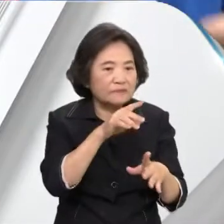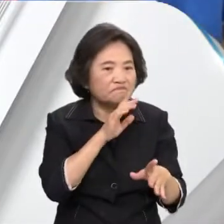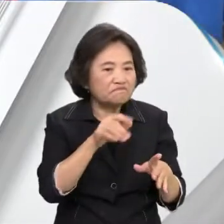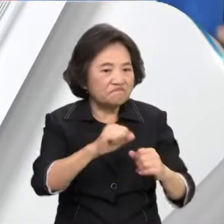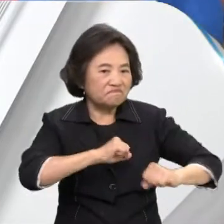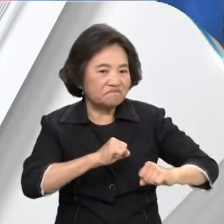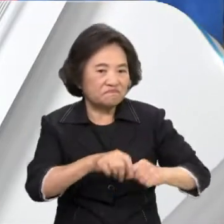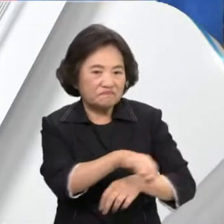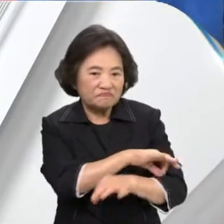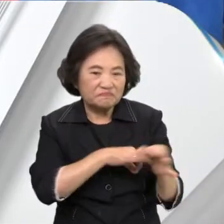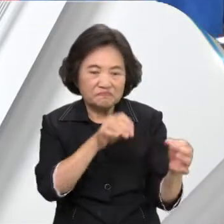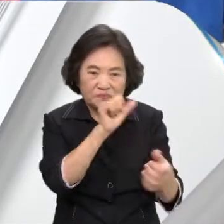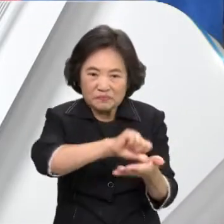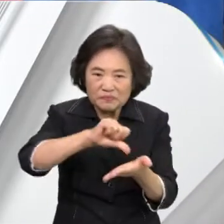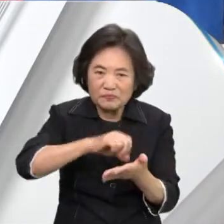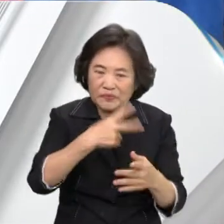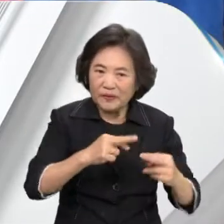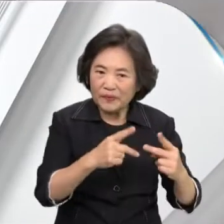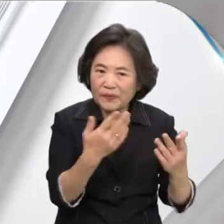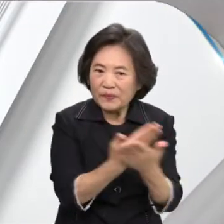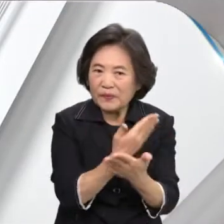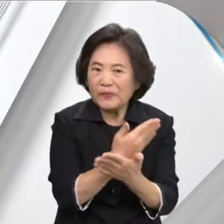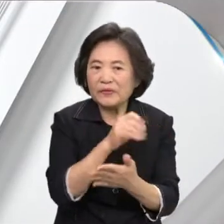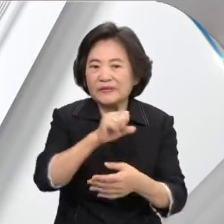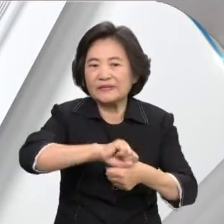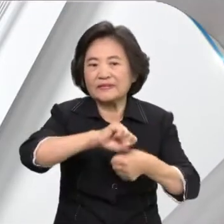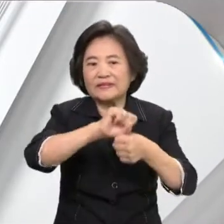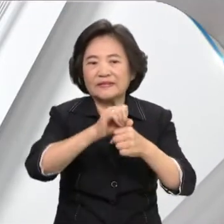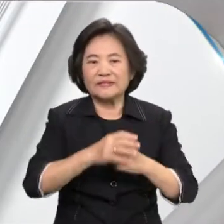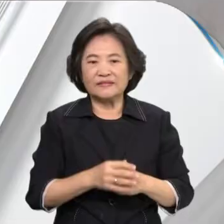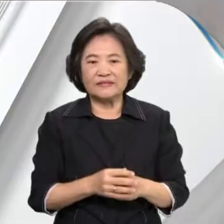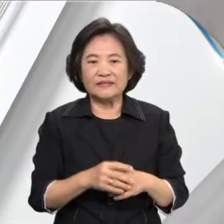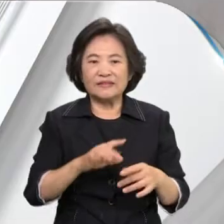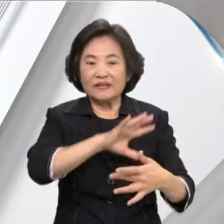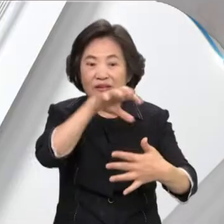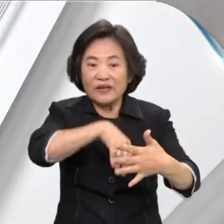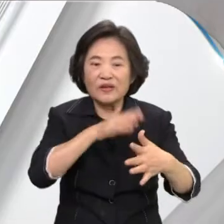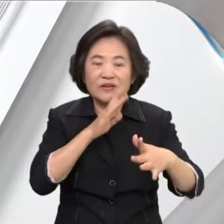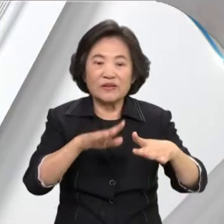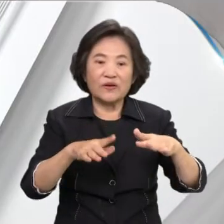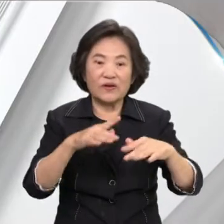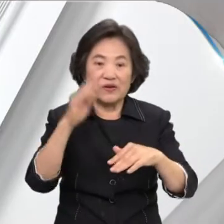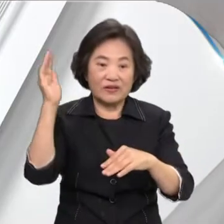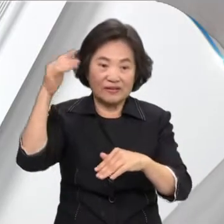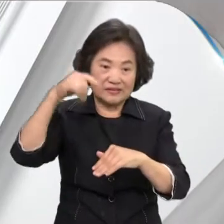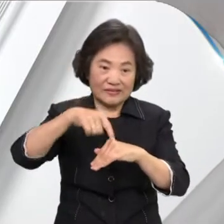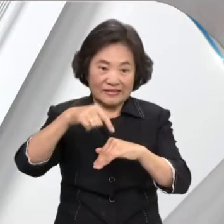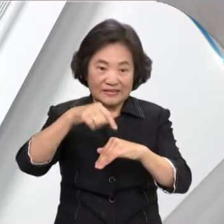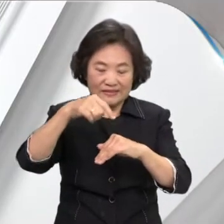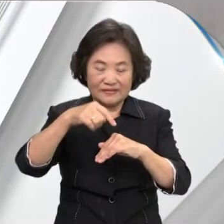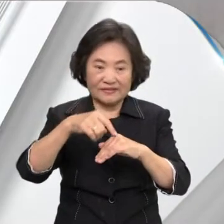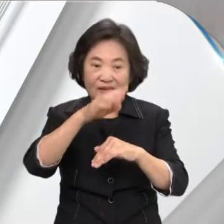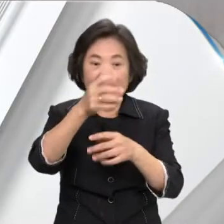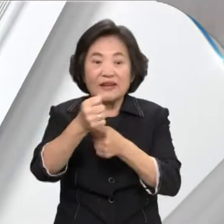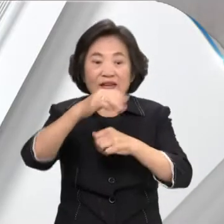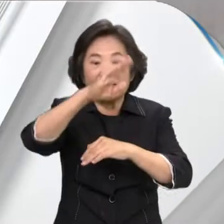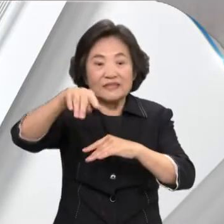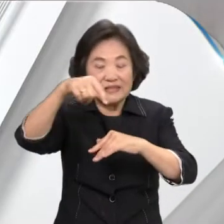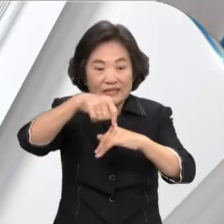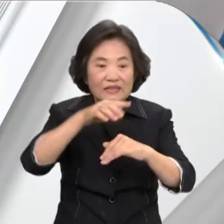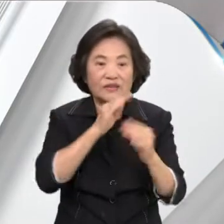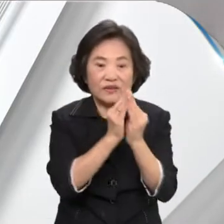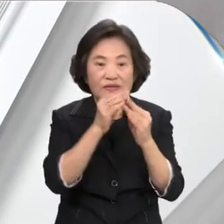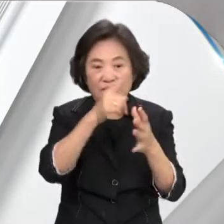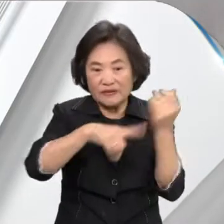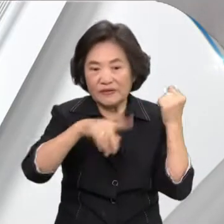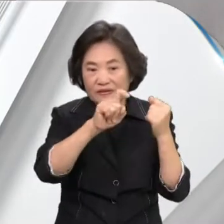有市场竞争力个经济作物。 还有包含呢，你到山东的拉拉山，到海参的，总有到13个13